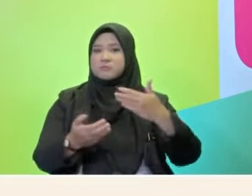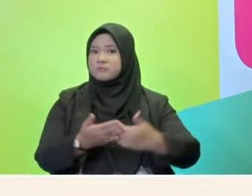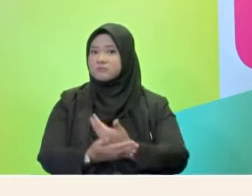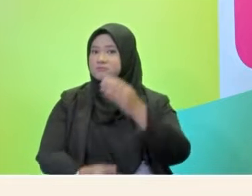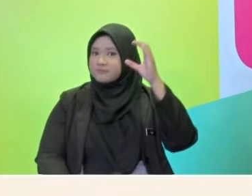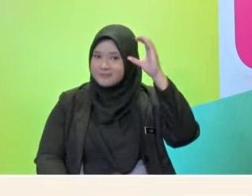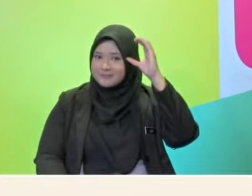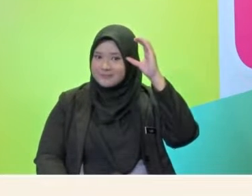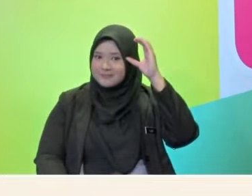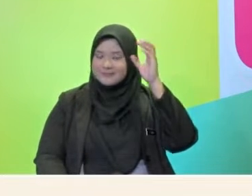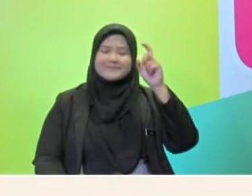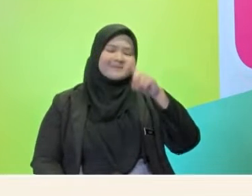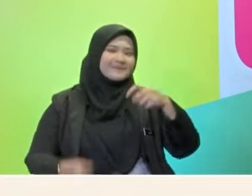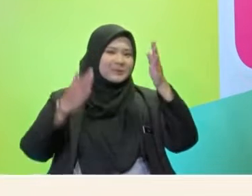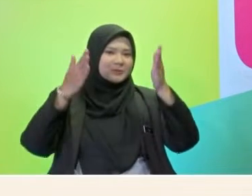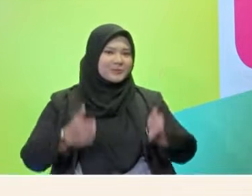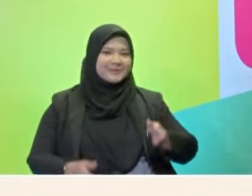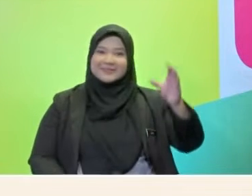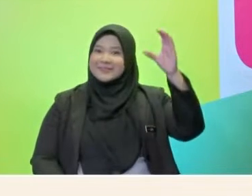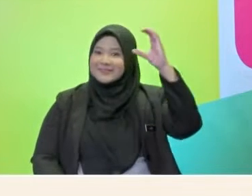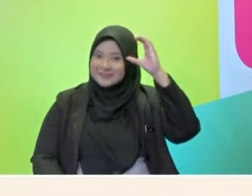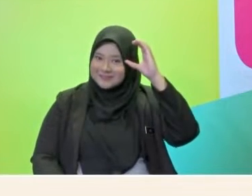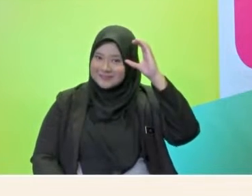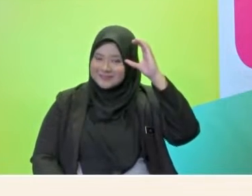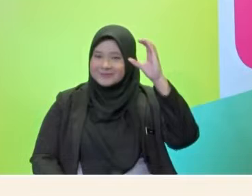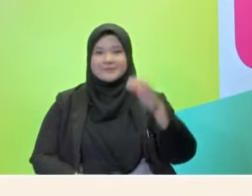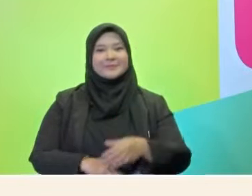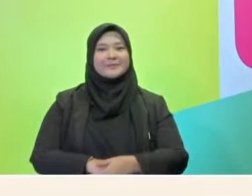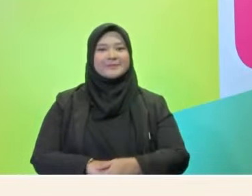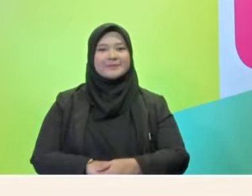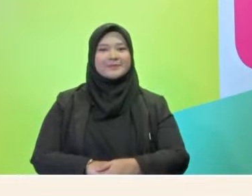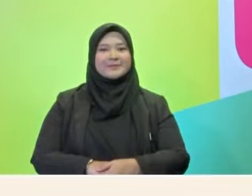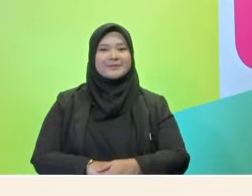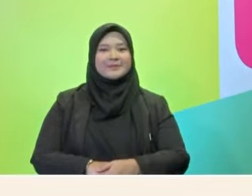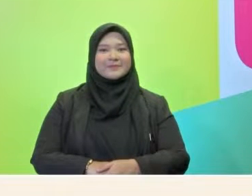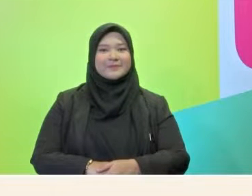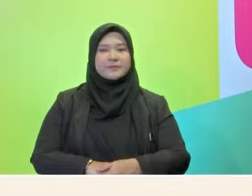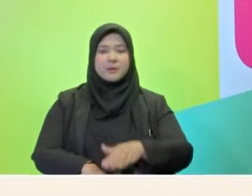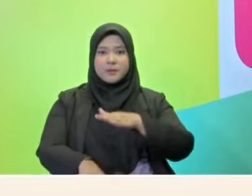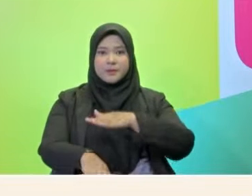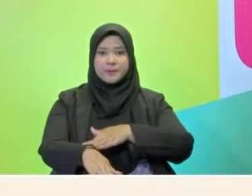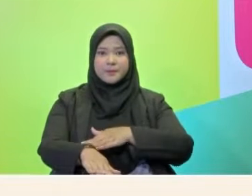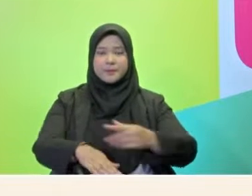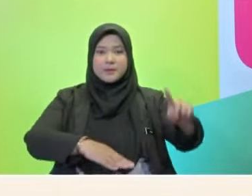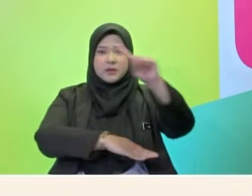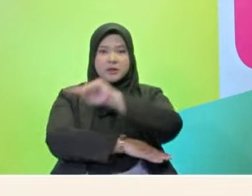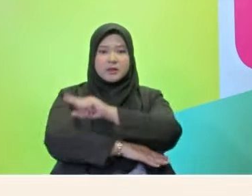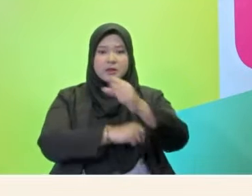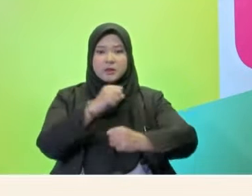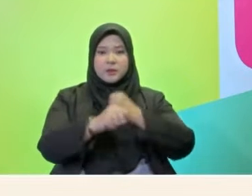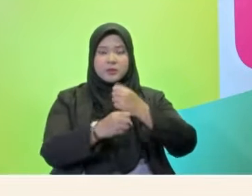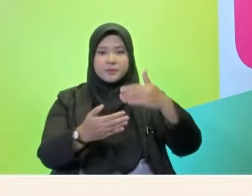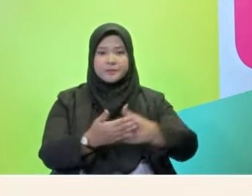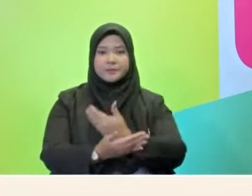Cina. Baik. Okay, dan perayaan bermula dengan seluruh ahli keluarga berkumpul untuk makan